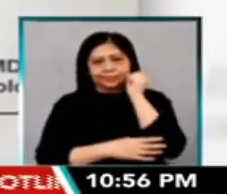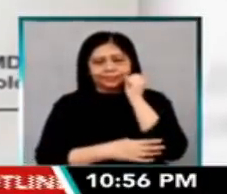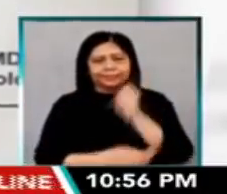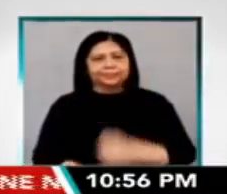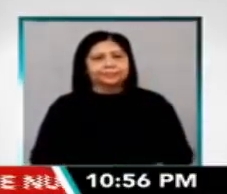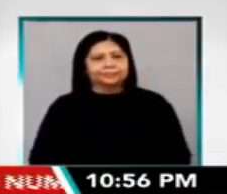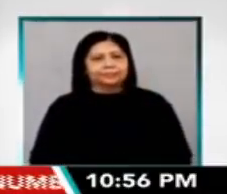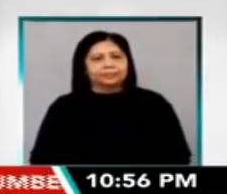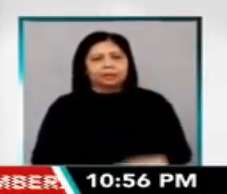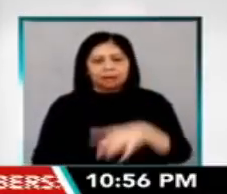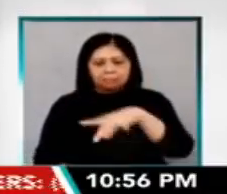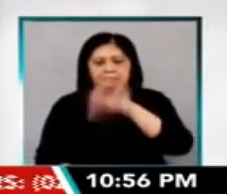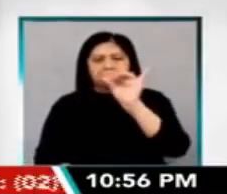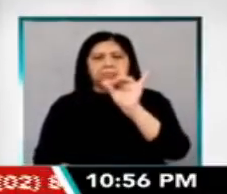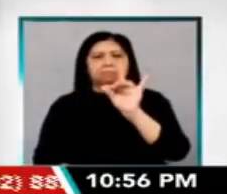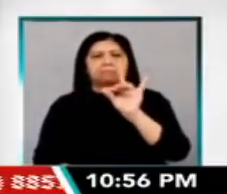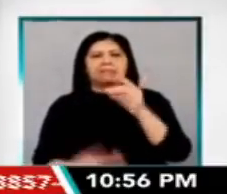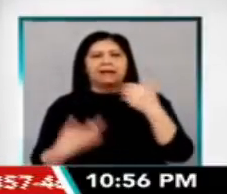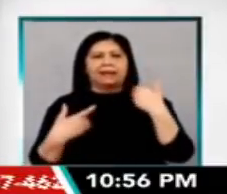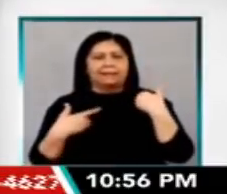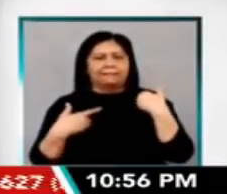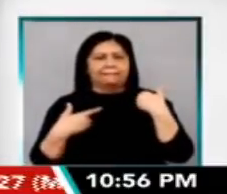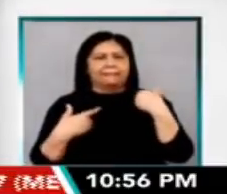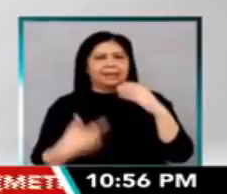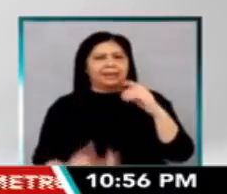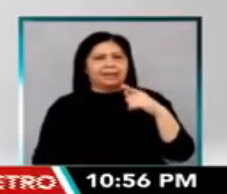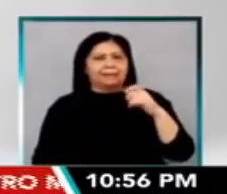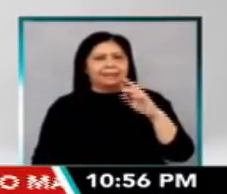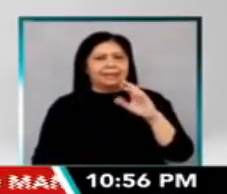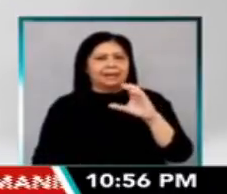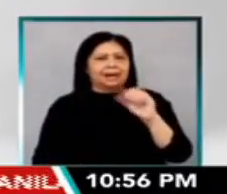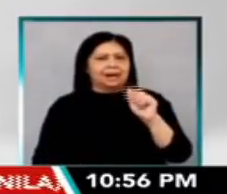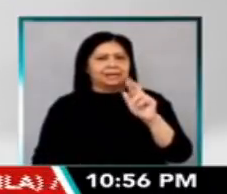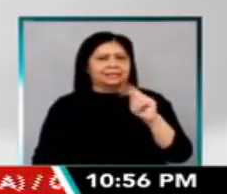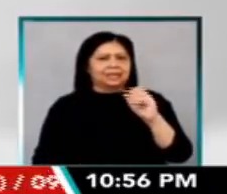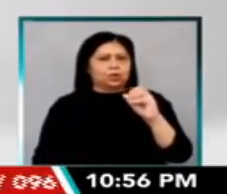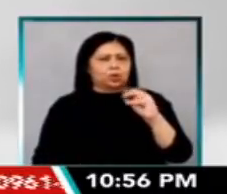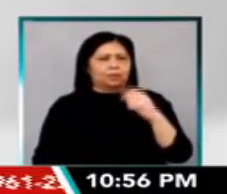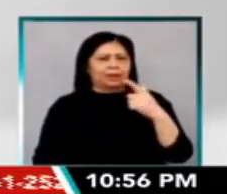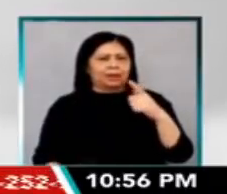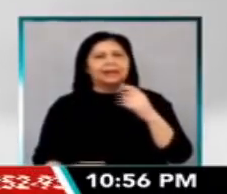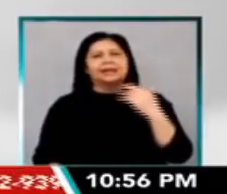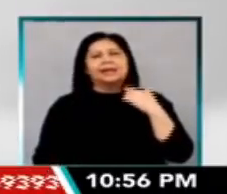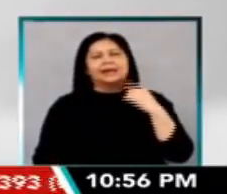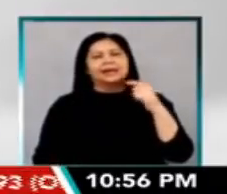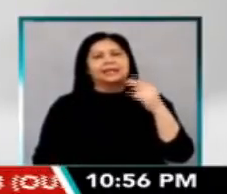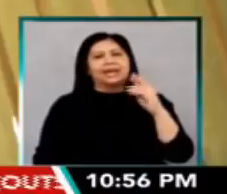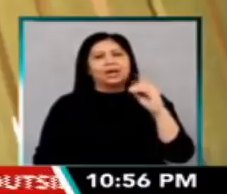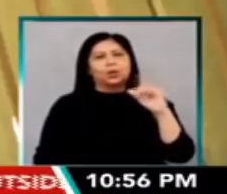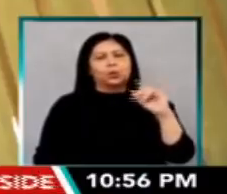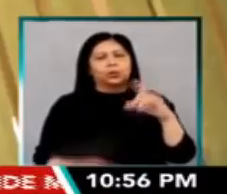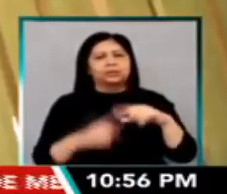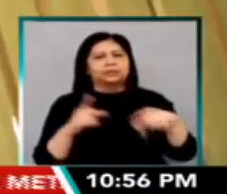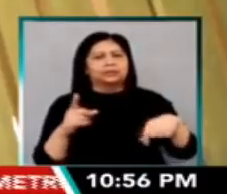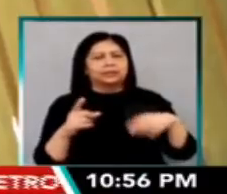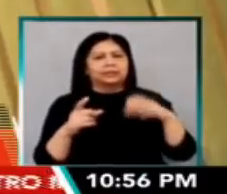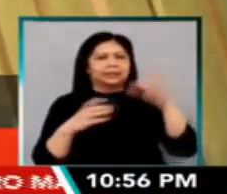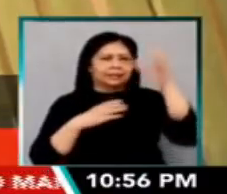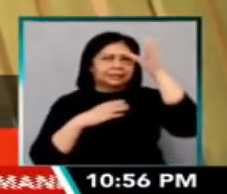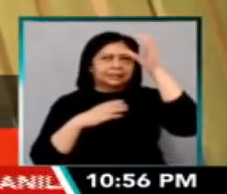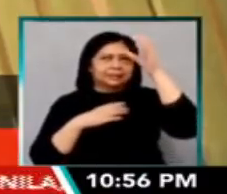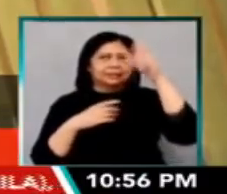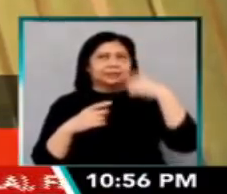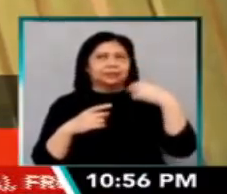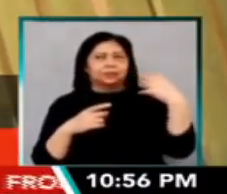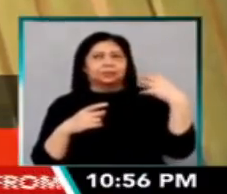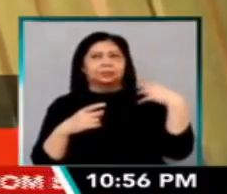Na-diagnose siya na may papillary carcinoma, isang uri ng thyroid cancer. Naging 10 daw yung bukol niya po.